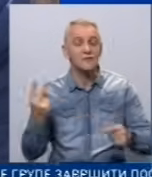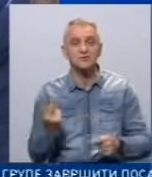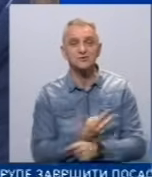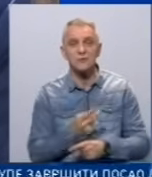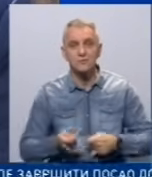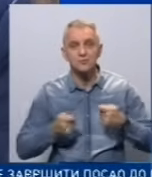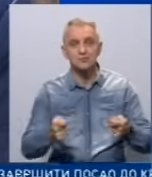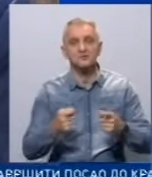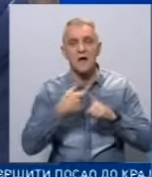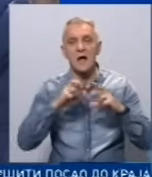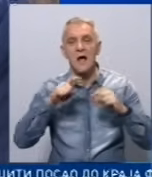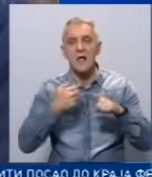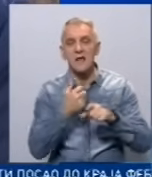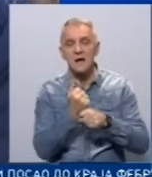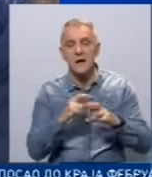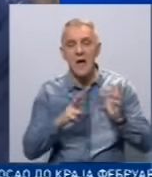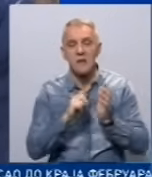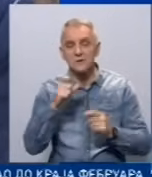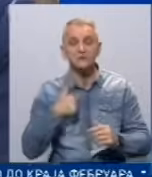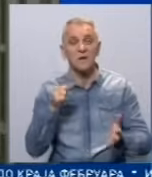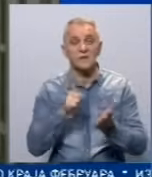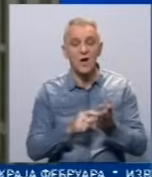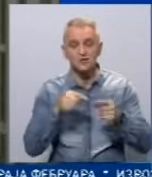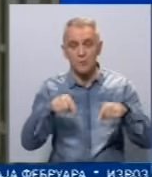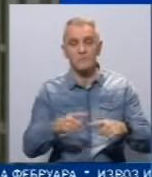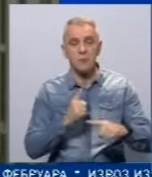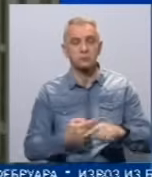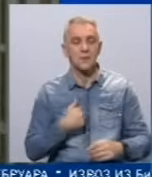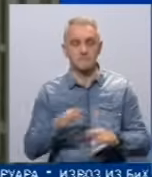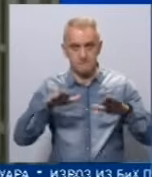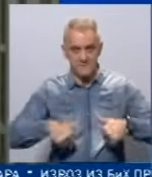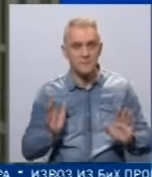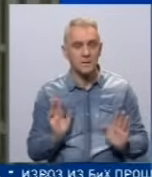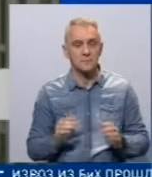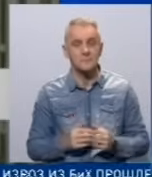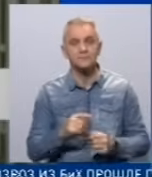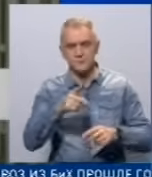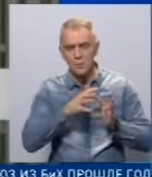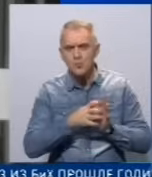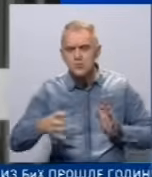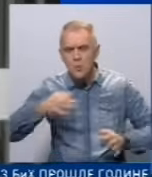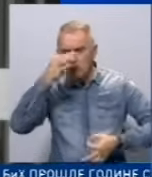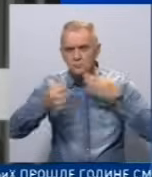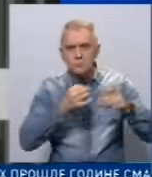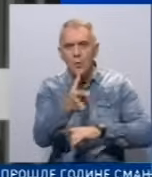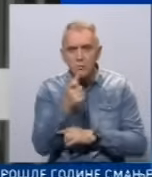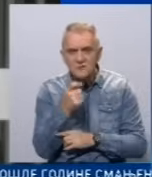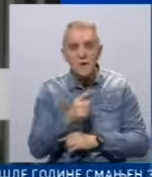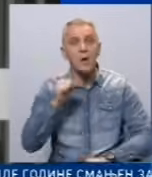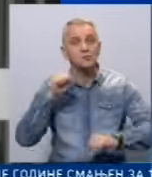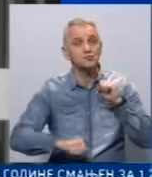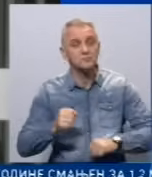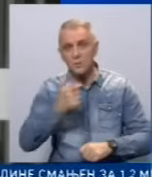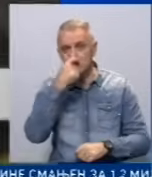tužioca Milanka Kajganića i evo tražim ovim putem da me primi. U toku je istraga za ubistvo, a u toku istrage suspendovana